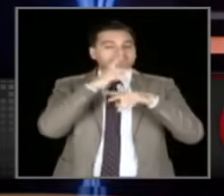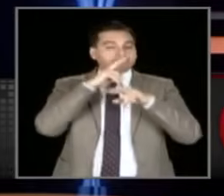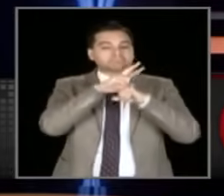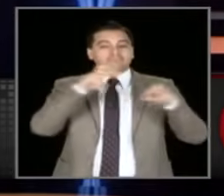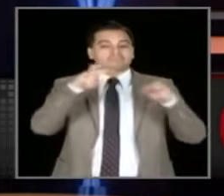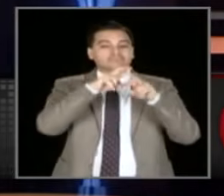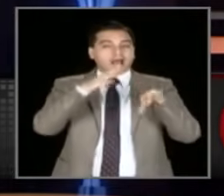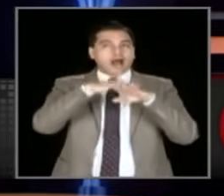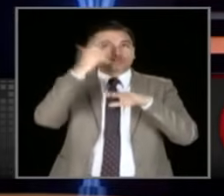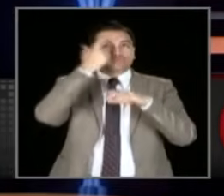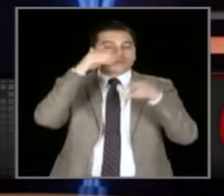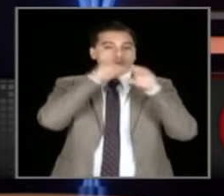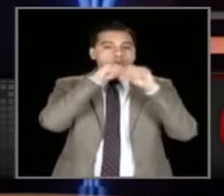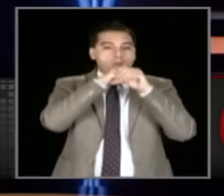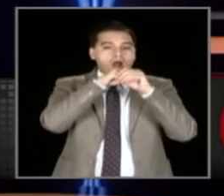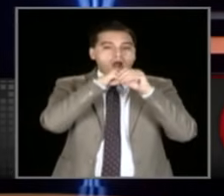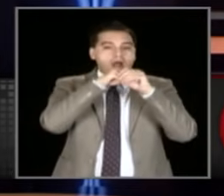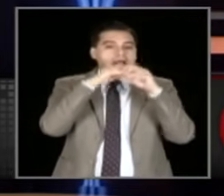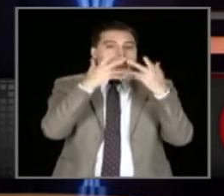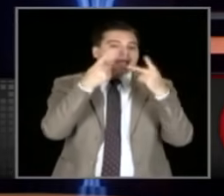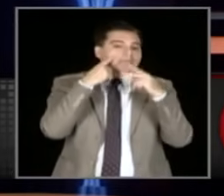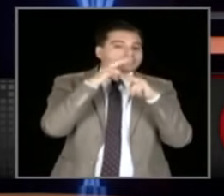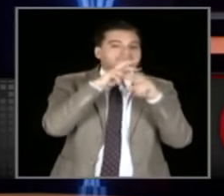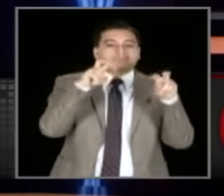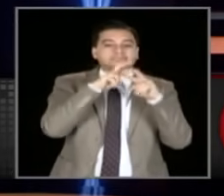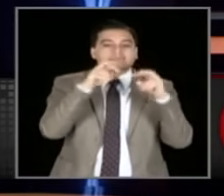لاستكشاف هالة الشمس الخارجية،